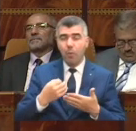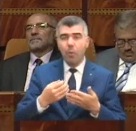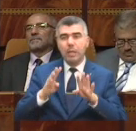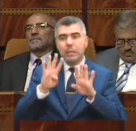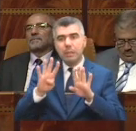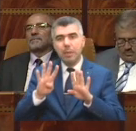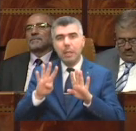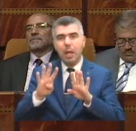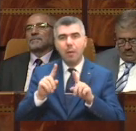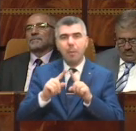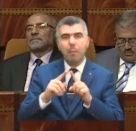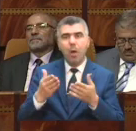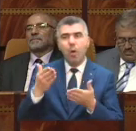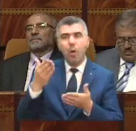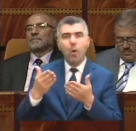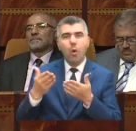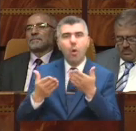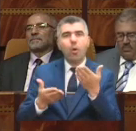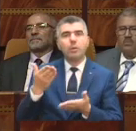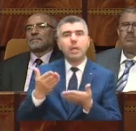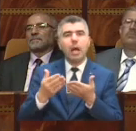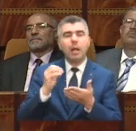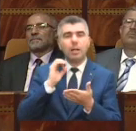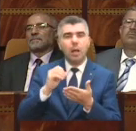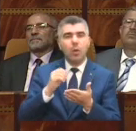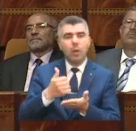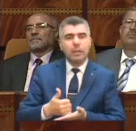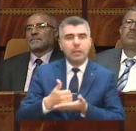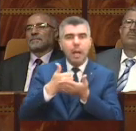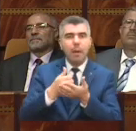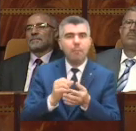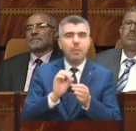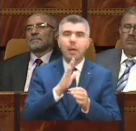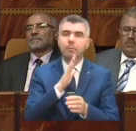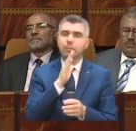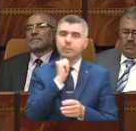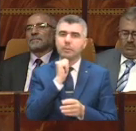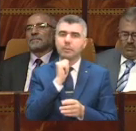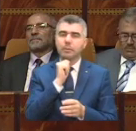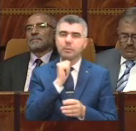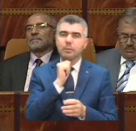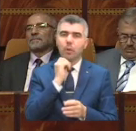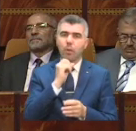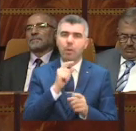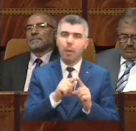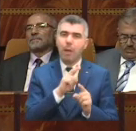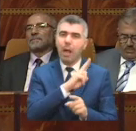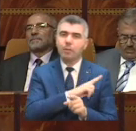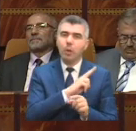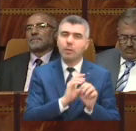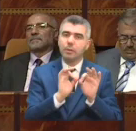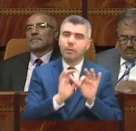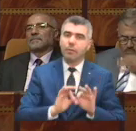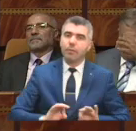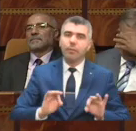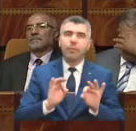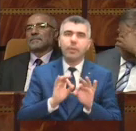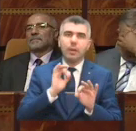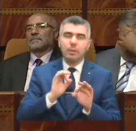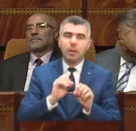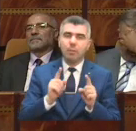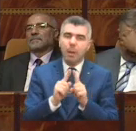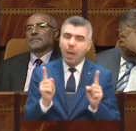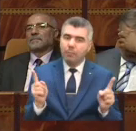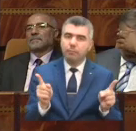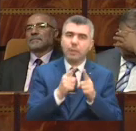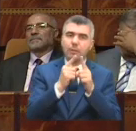800 القنطارات في القطار ما عندكش الدعم من من من من من من, من لاماندا. اذا سمحتوا للفلاح خليتوا لاماندا بينه وبينه